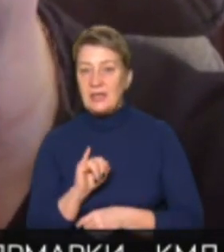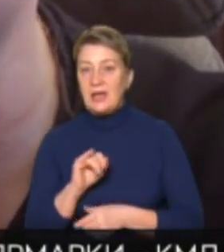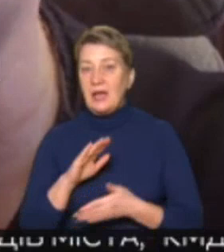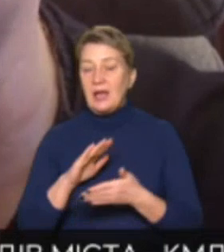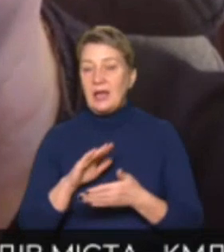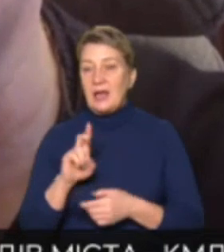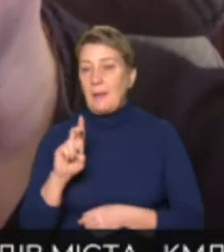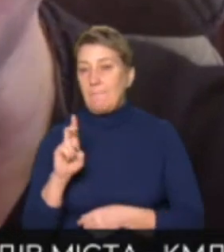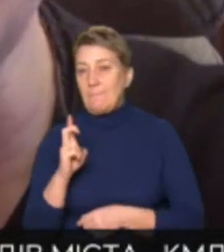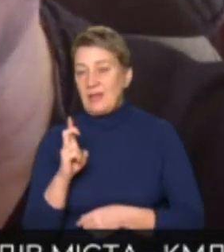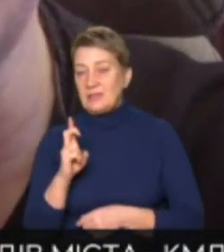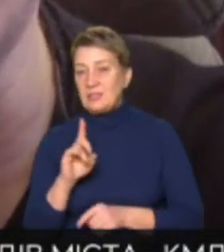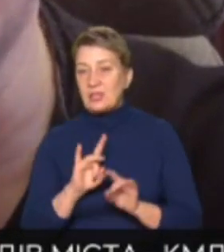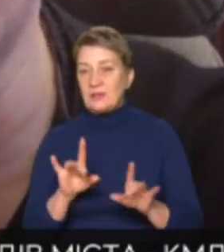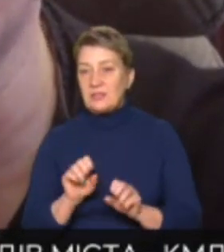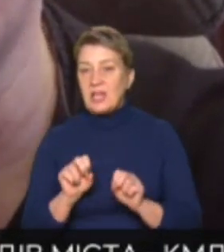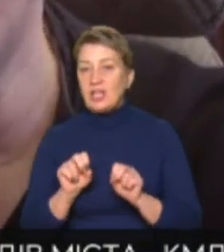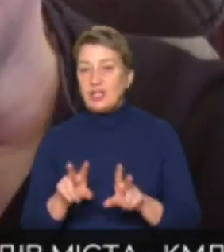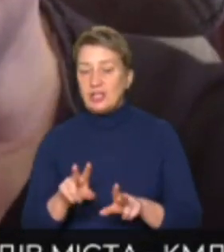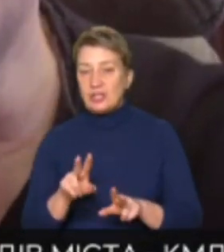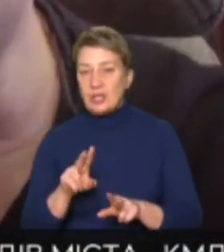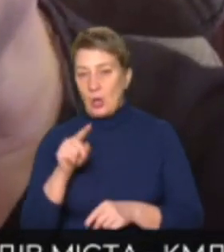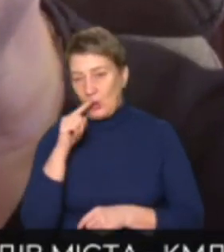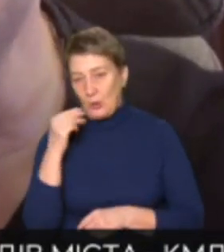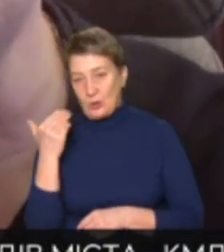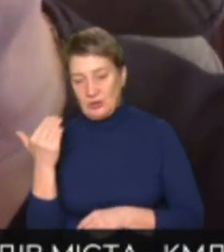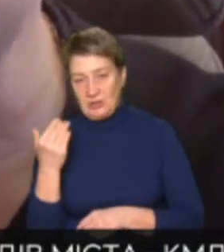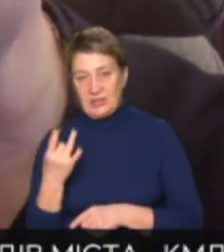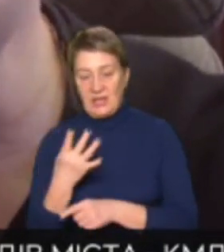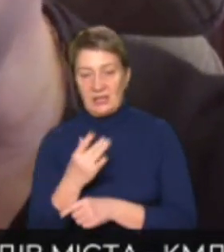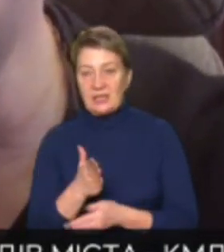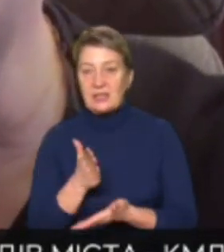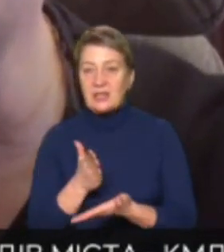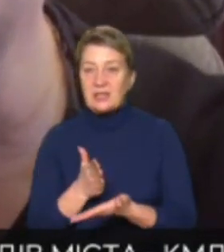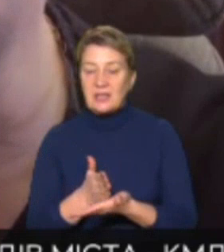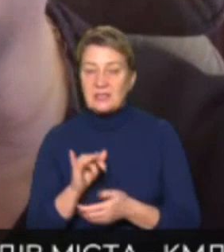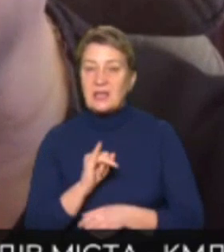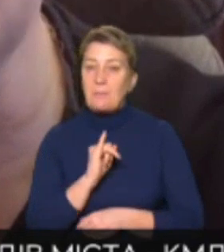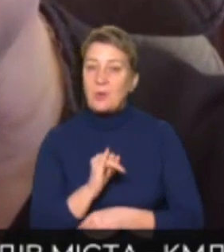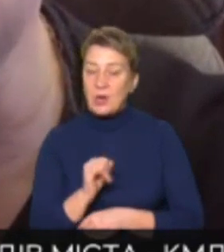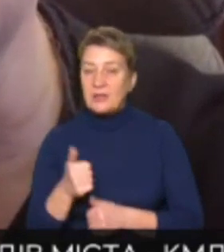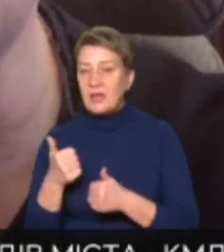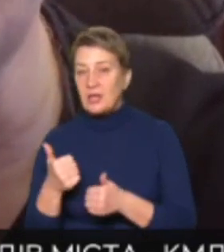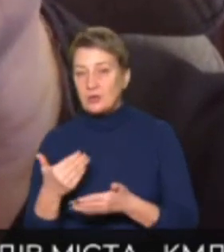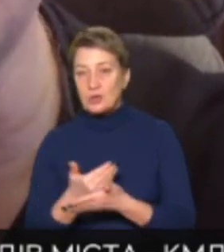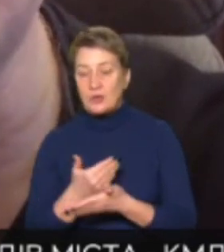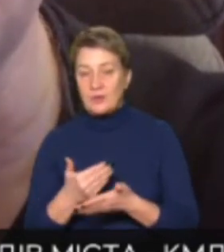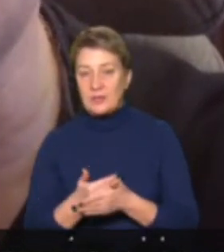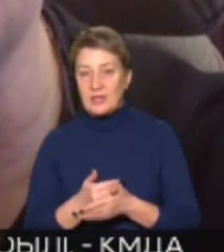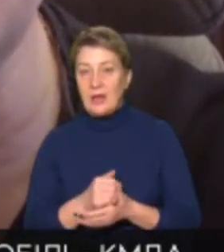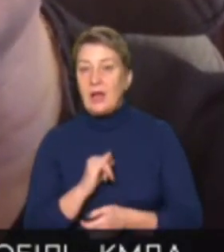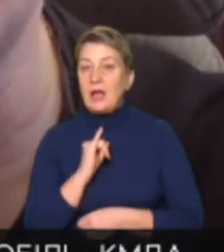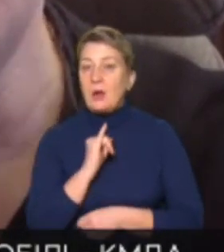балістичними властивостями, ніж російські ракети. І тут є і погана, і добра новина. Погана в тому, що